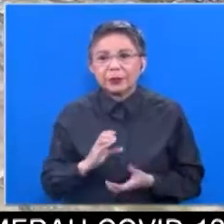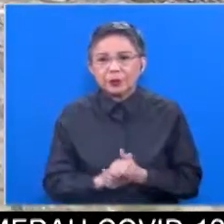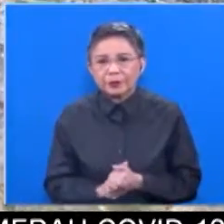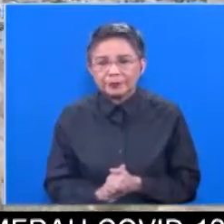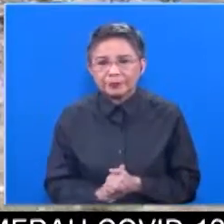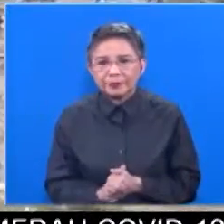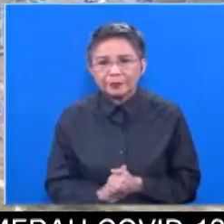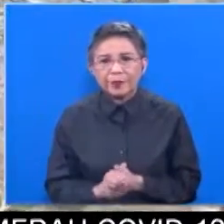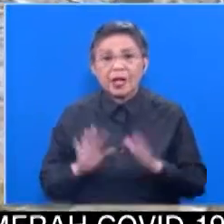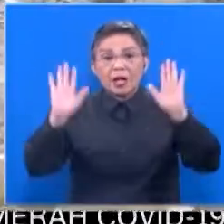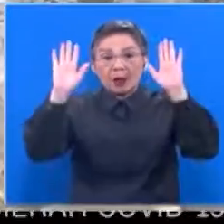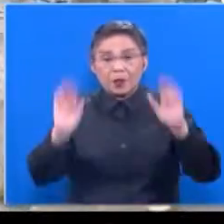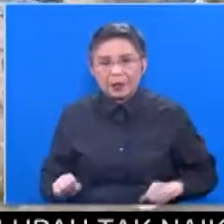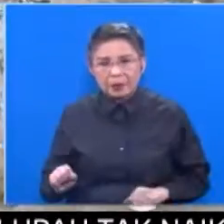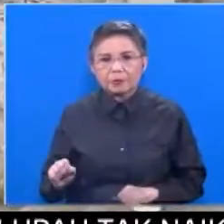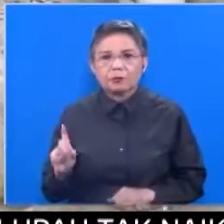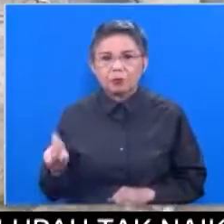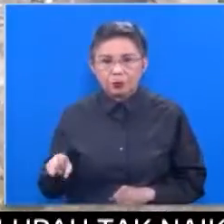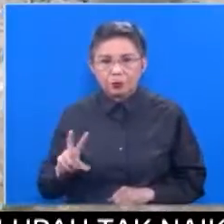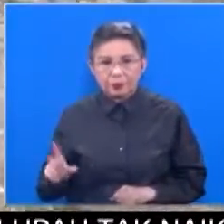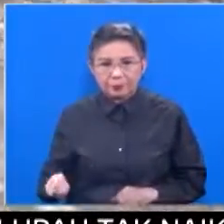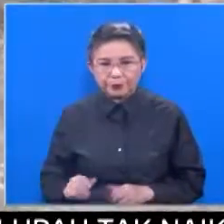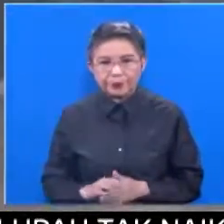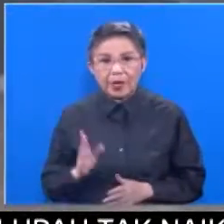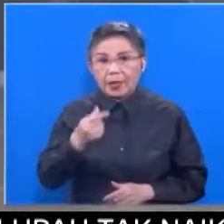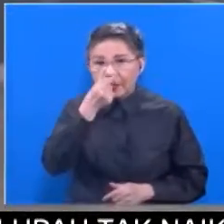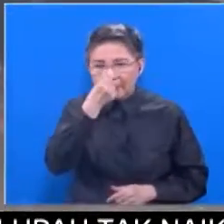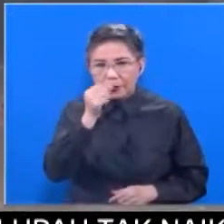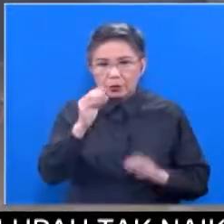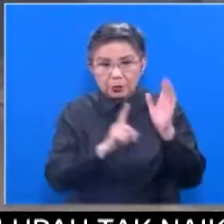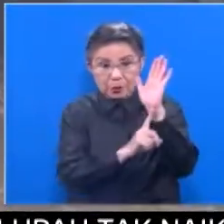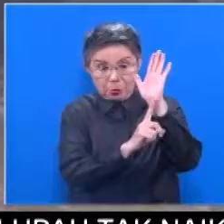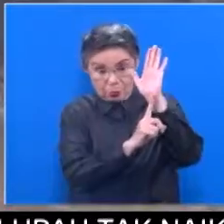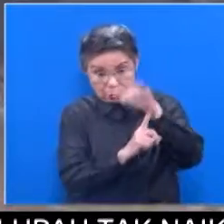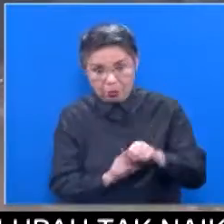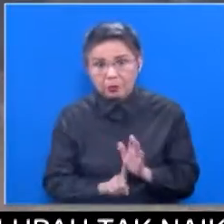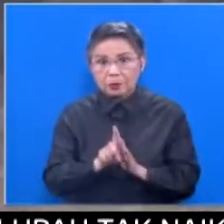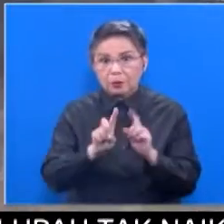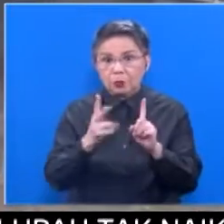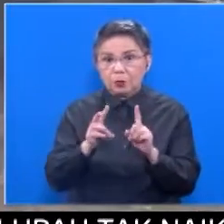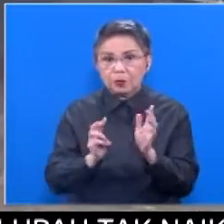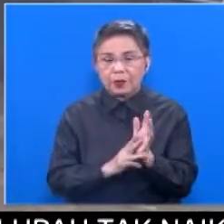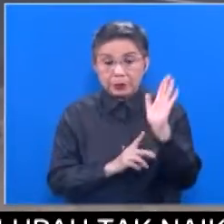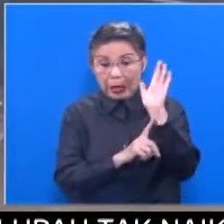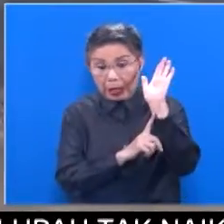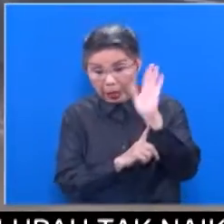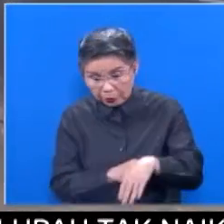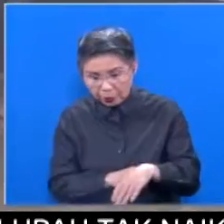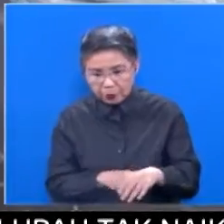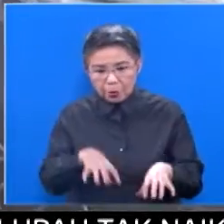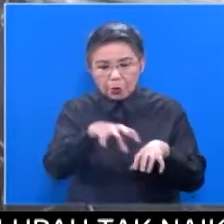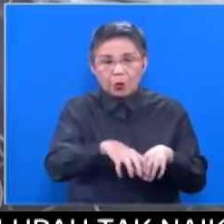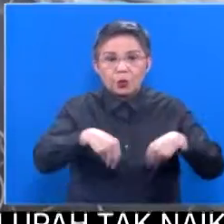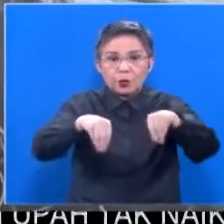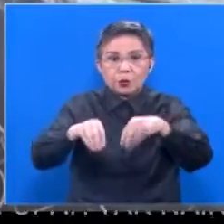Sukaraja, Kabupaten Bogor, Jawa Barat pada Kamis sore. Bahkan, sebuah papan reklame setinggi 12 meter roboh dan membuat lapak